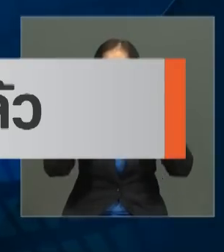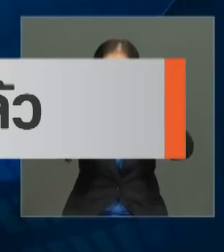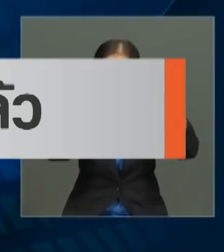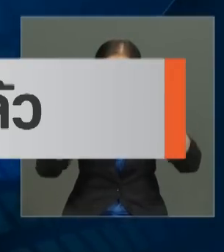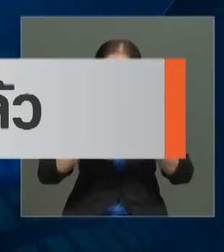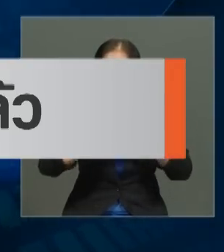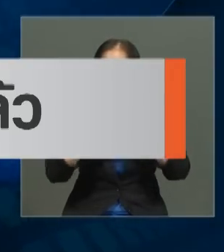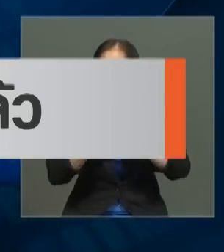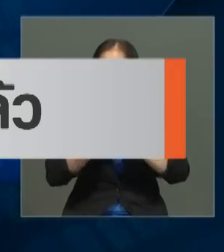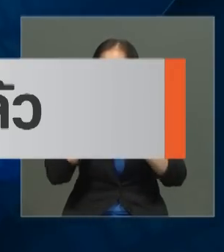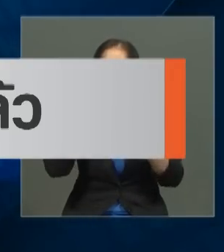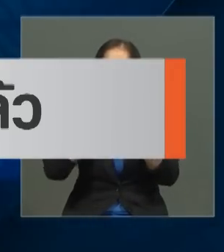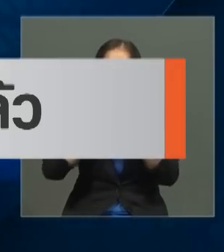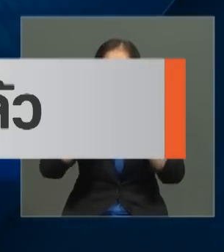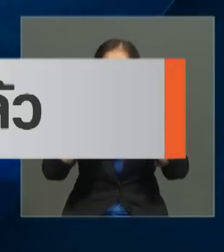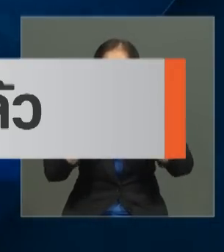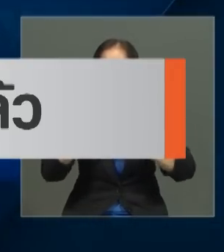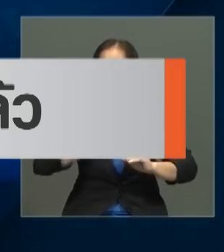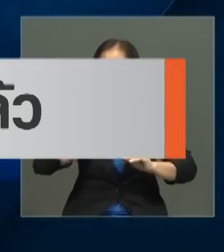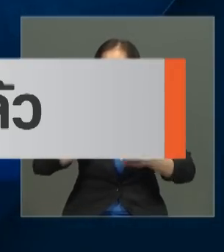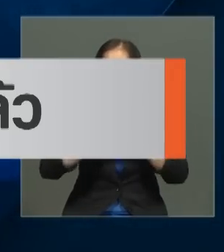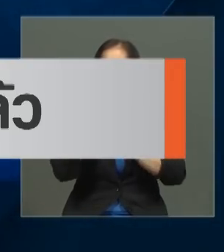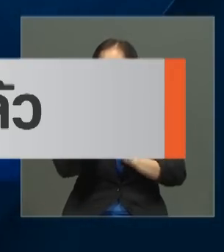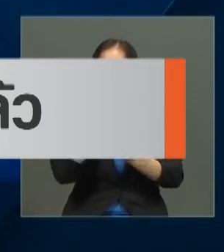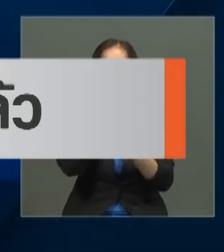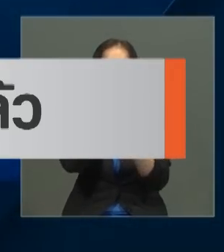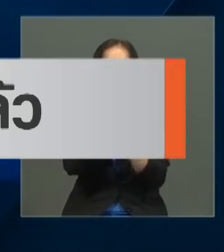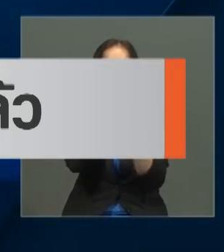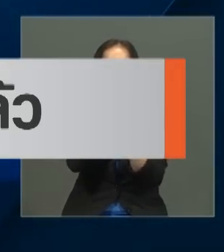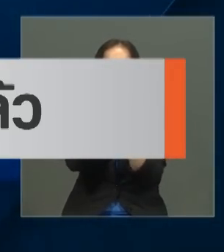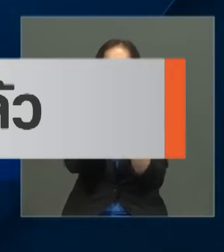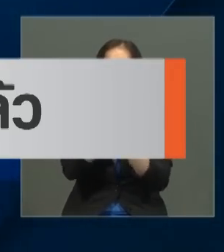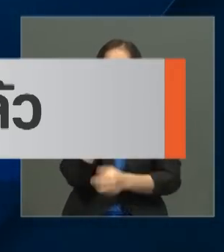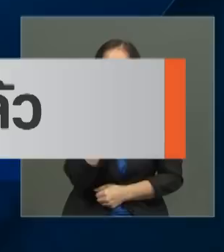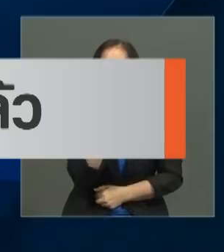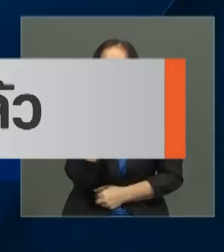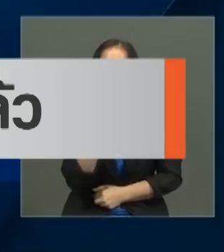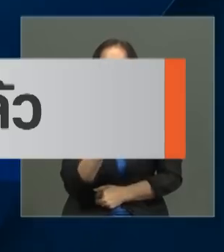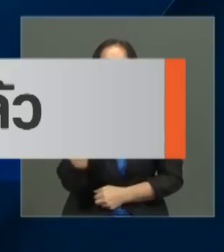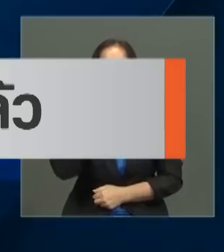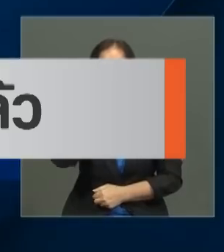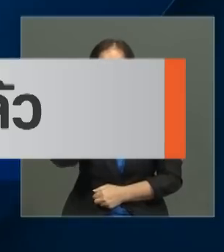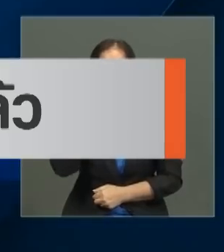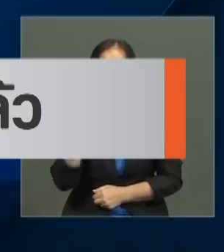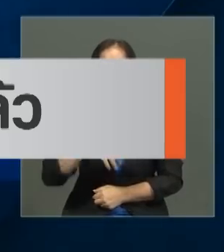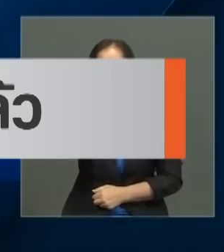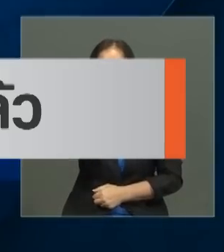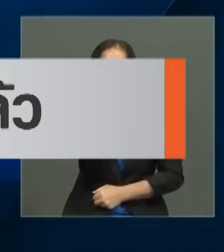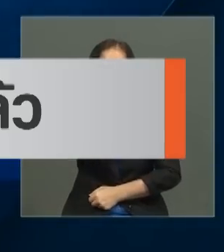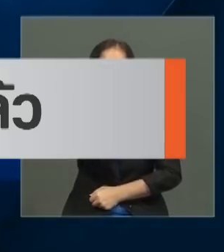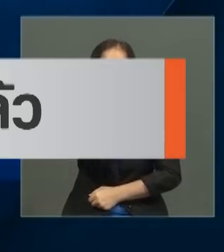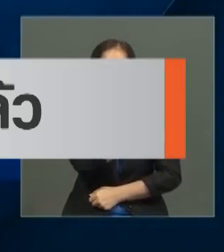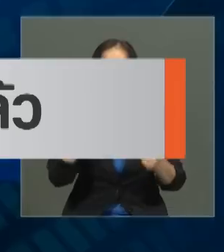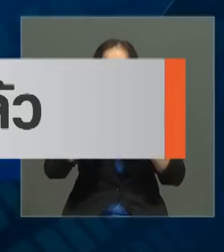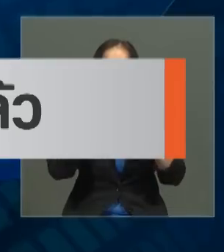เศษจุดตรวจเชื้อที่ยังมีฐานข้อมูลอยู่ในฐานข้อมูลอยู่ด้วยโดยในขณะนี้เองวัดครับ